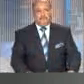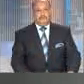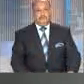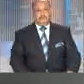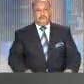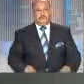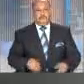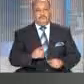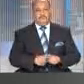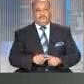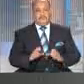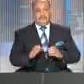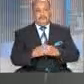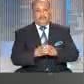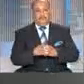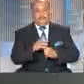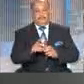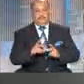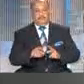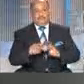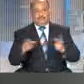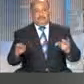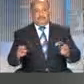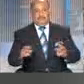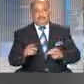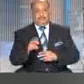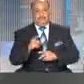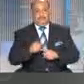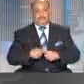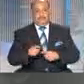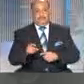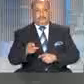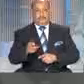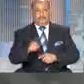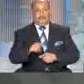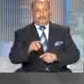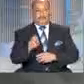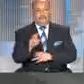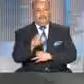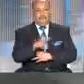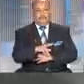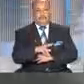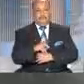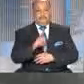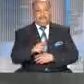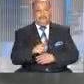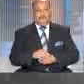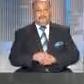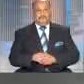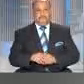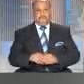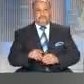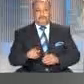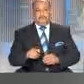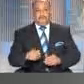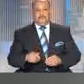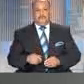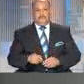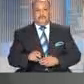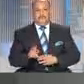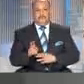عن أعجابهم بهذه الربوع الصحراوية واعتبرها أهل الاختصاص أنه يمكن استثمارها على أكثر من وجهة